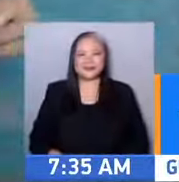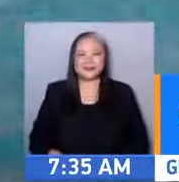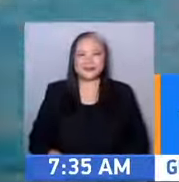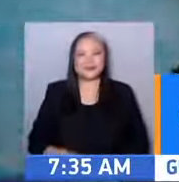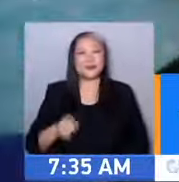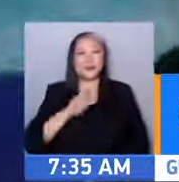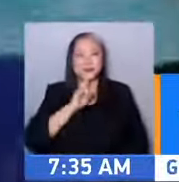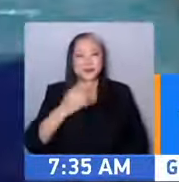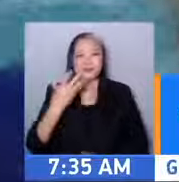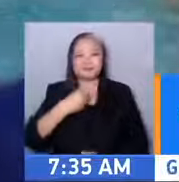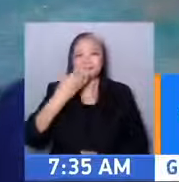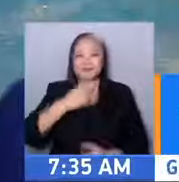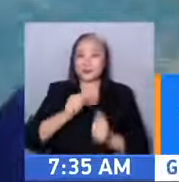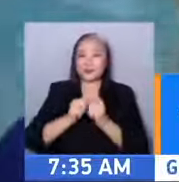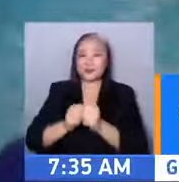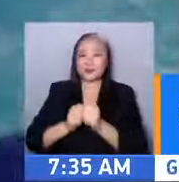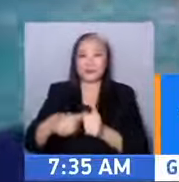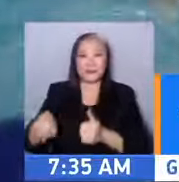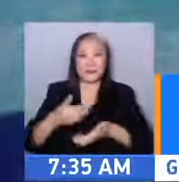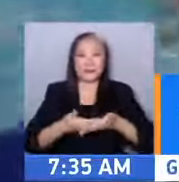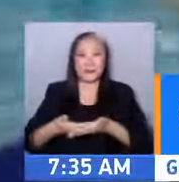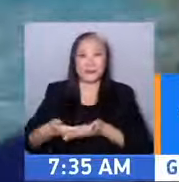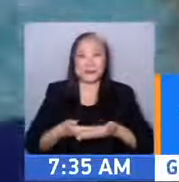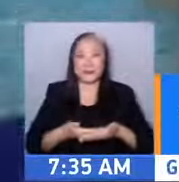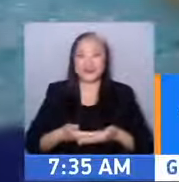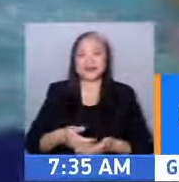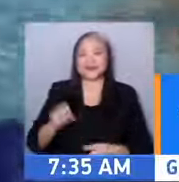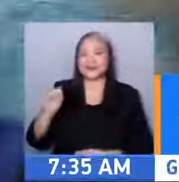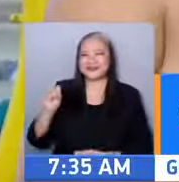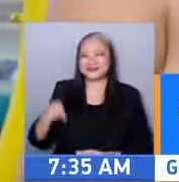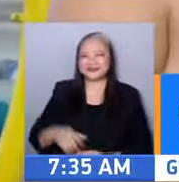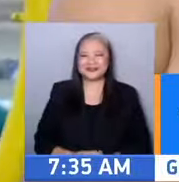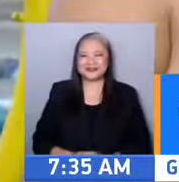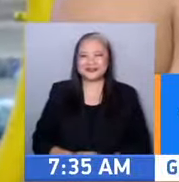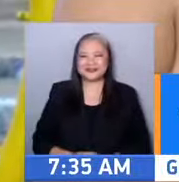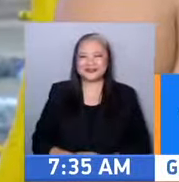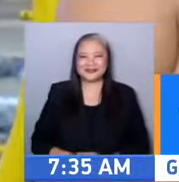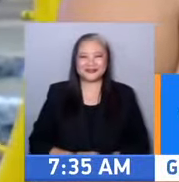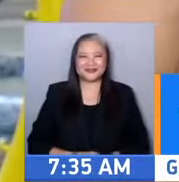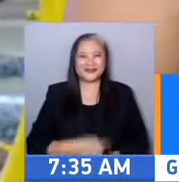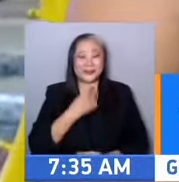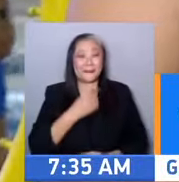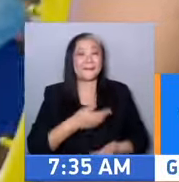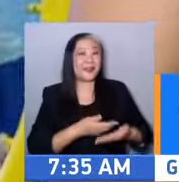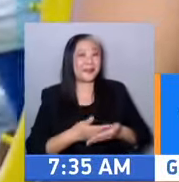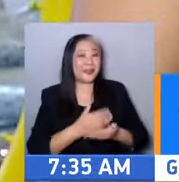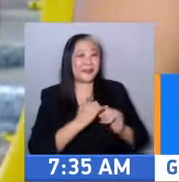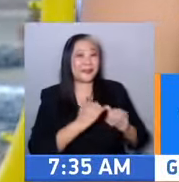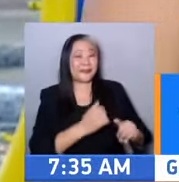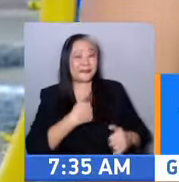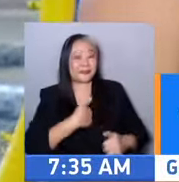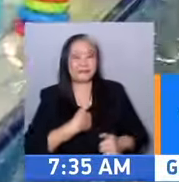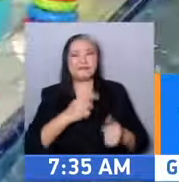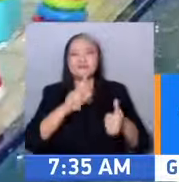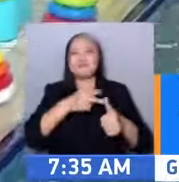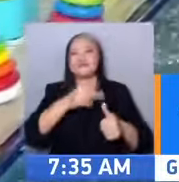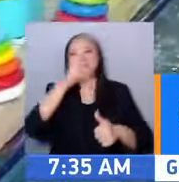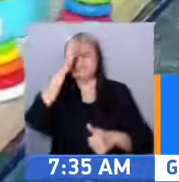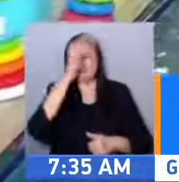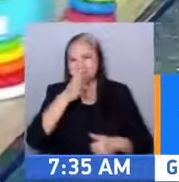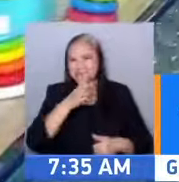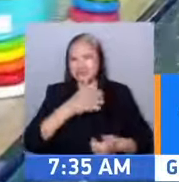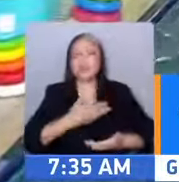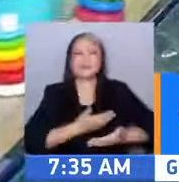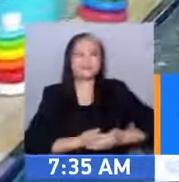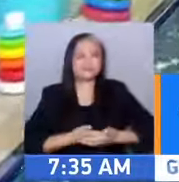yung baby mo. Yes. Kaya tawag namin may baby and me kasi talaga priority namin yung parents talaga humawa. Okay. Kasi ginagawa